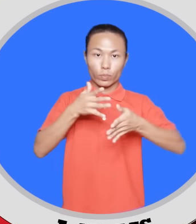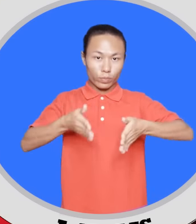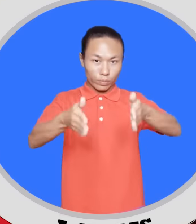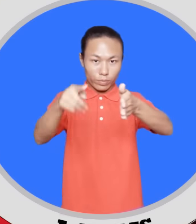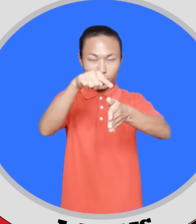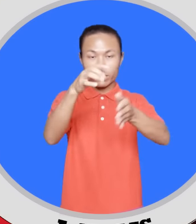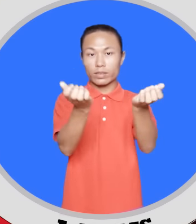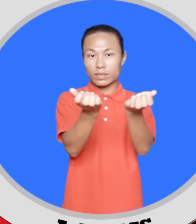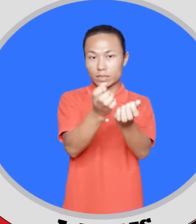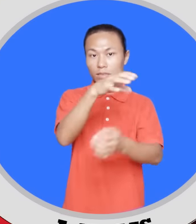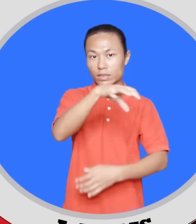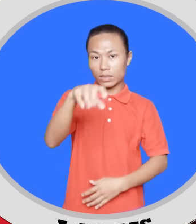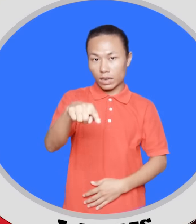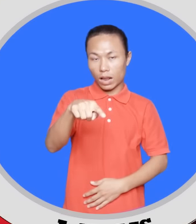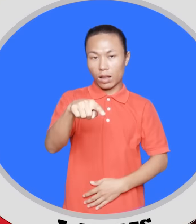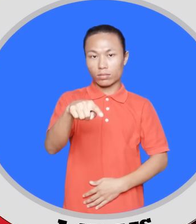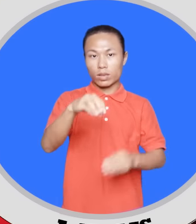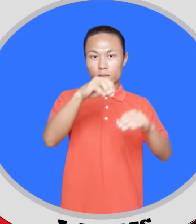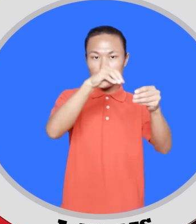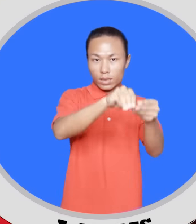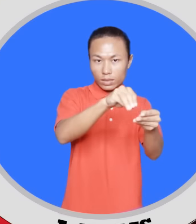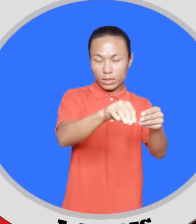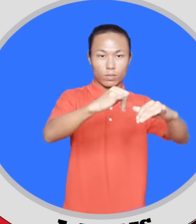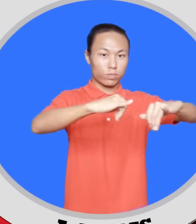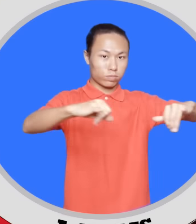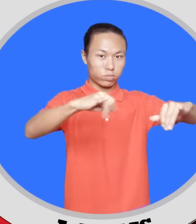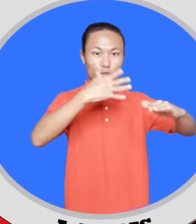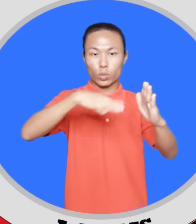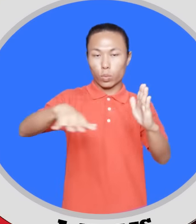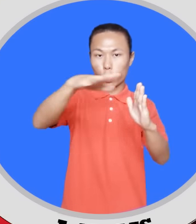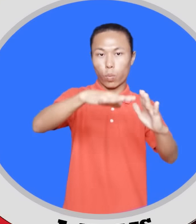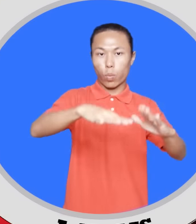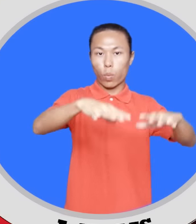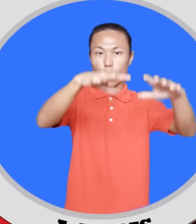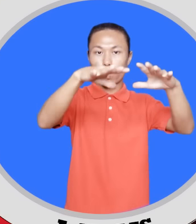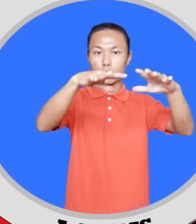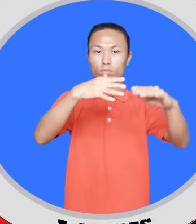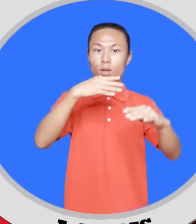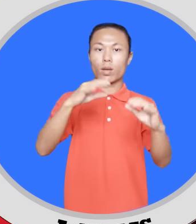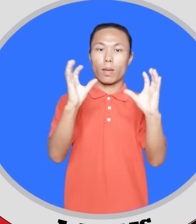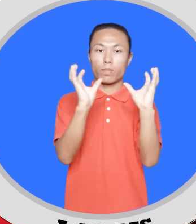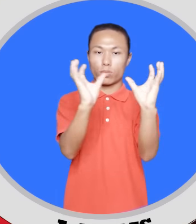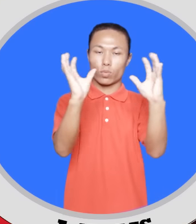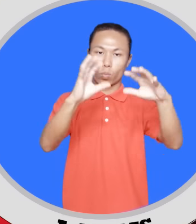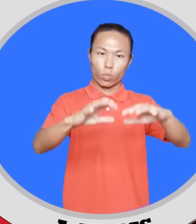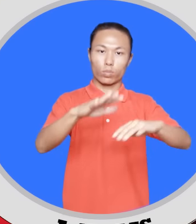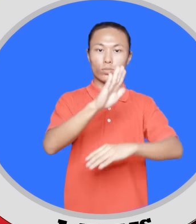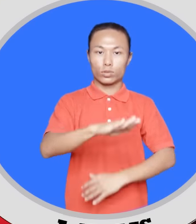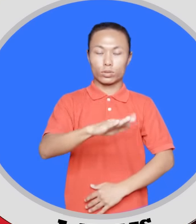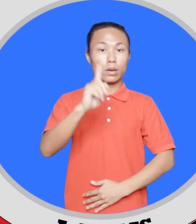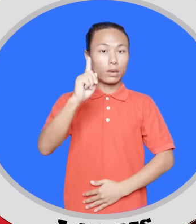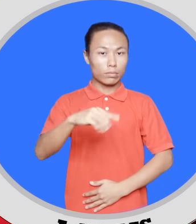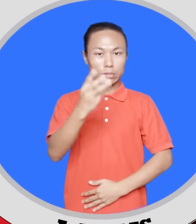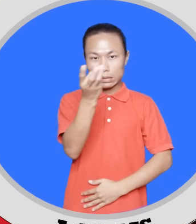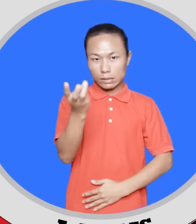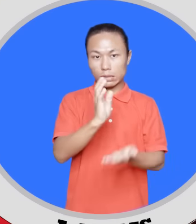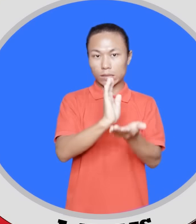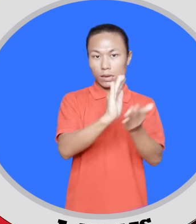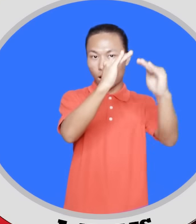ချို့ဒေသတွေမှာစိုက်ခင်းတွေပါရေဘေးတင့်ကုန်တာကြောင့်စိုက်ခင်းတွေပျက်စီးကြသလိုတူလောင်ထားကြတဲ့မျိုးစေ့တွေလည်းပျက်စီးဆုံးရှုံးကုန်မှာဖြစ်တဲ့အ